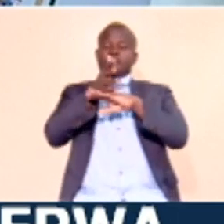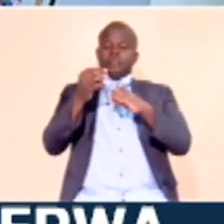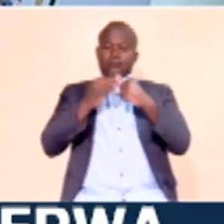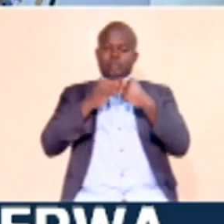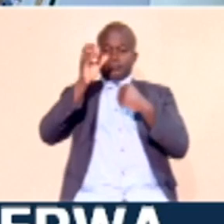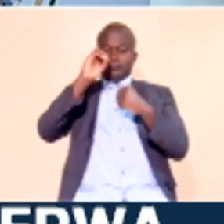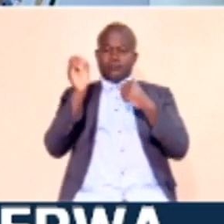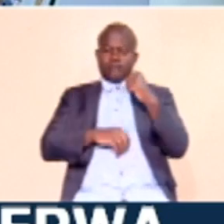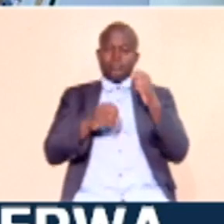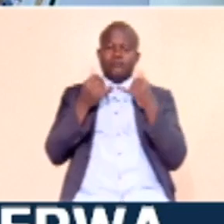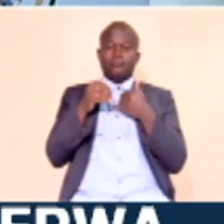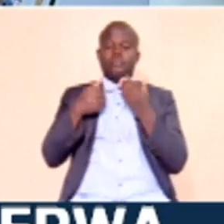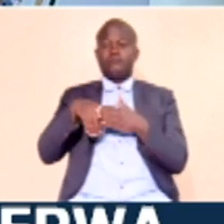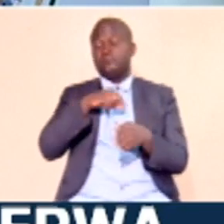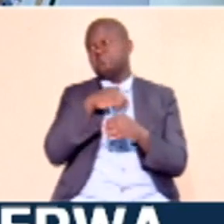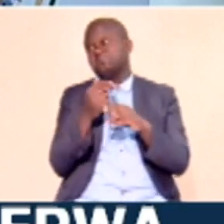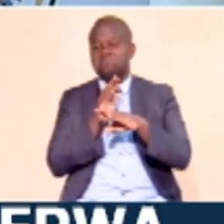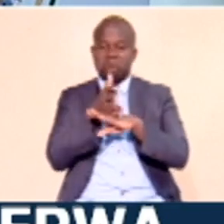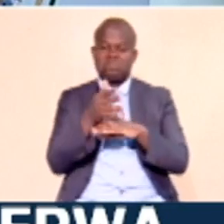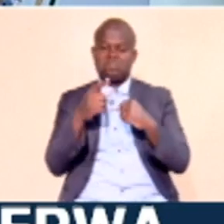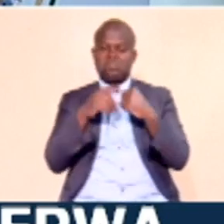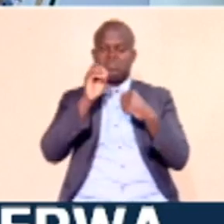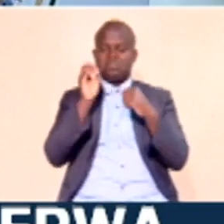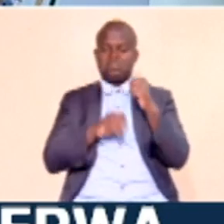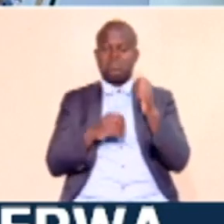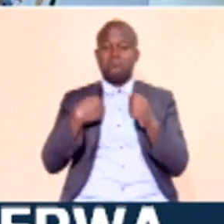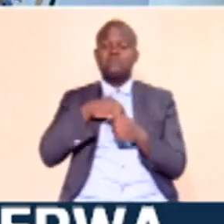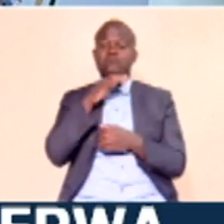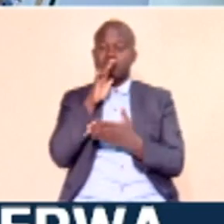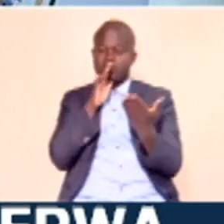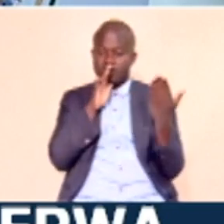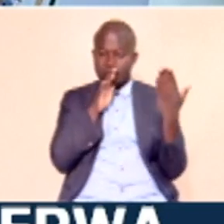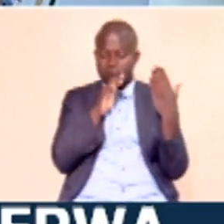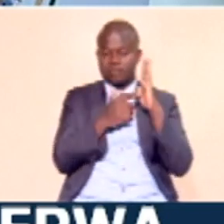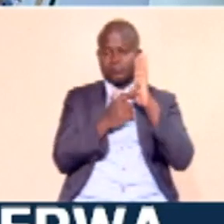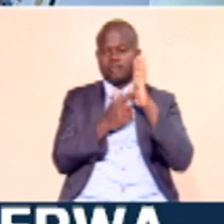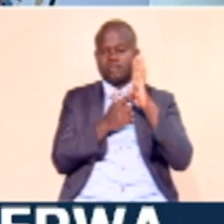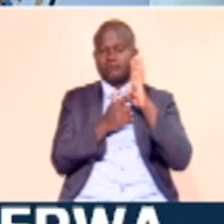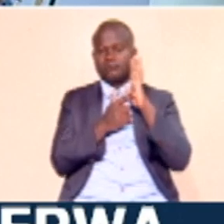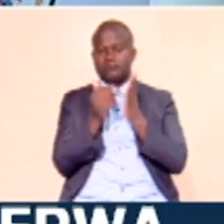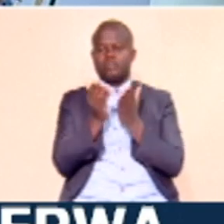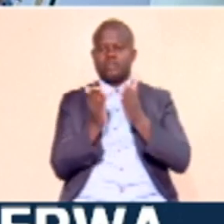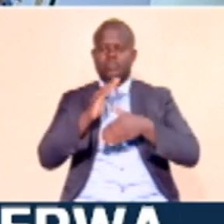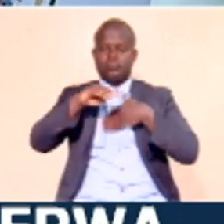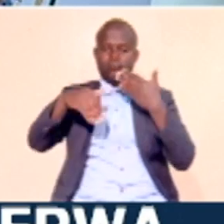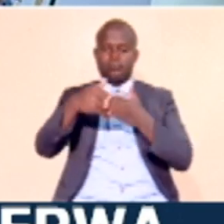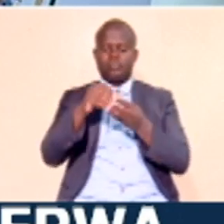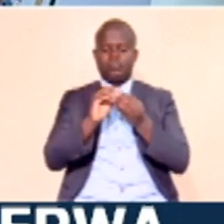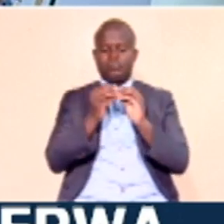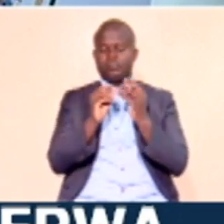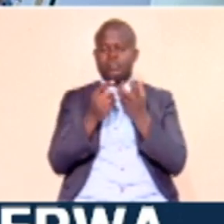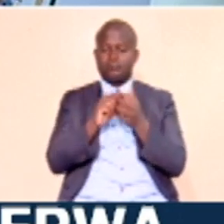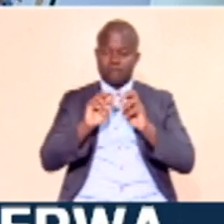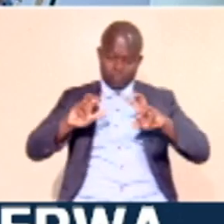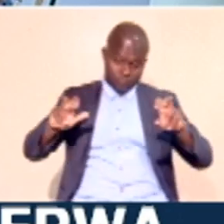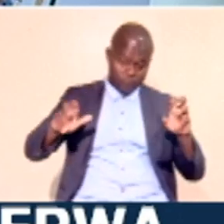80% ubwo hari n'abari muri za 60% ubwo tutegereje icyo kizagaragazwa na serivisi za statistike zimaze gusura iyo